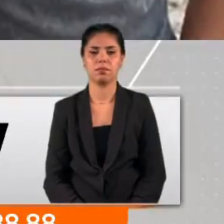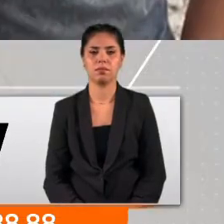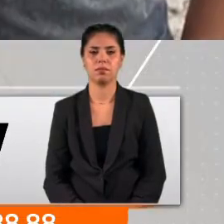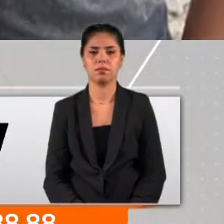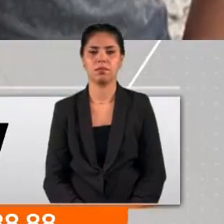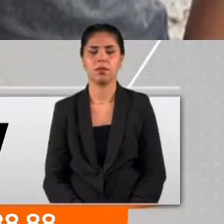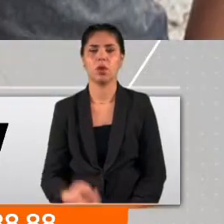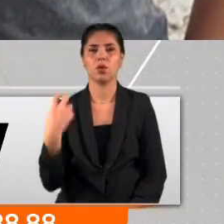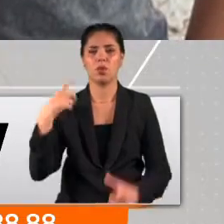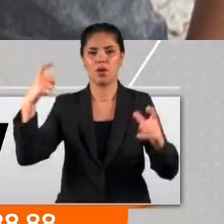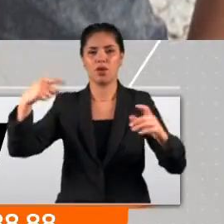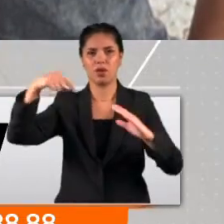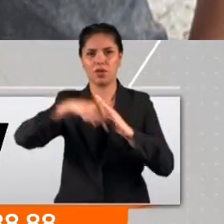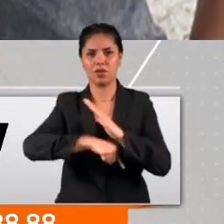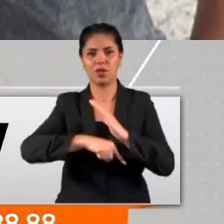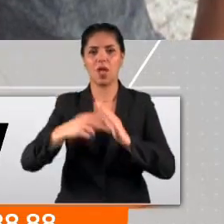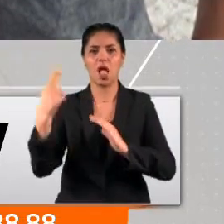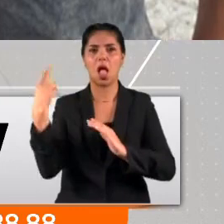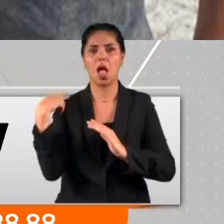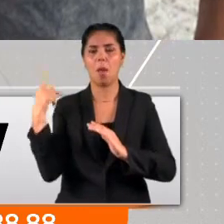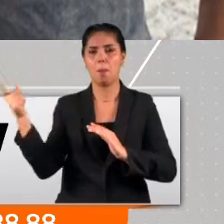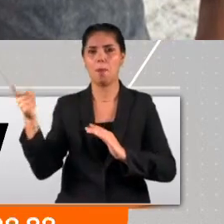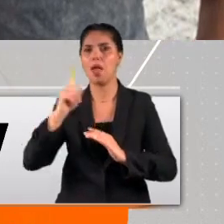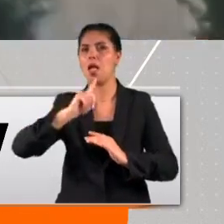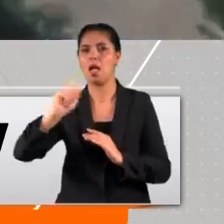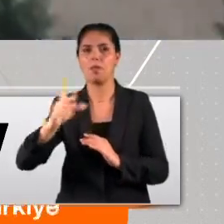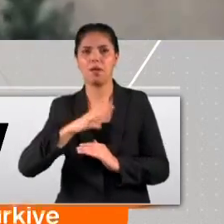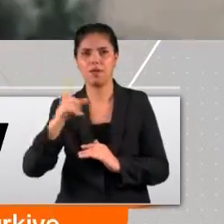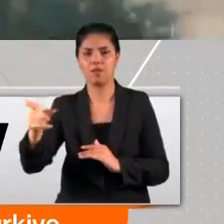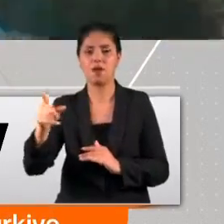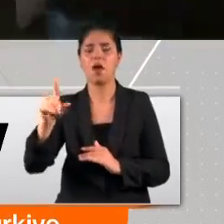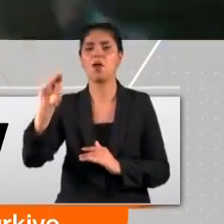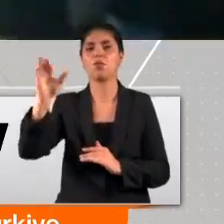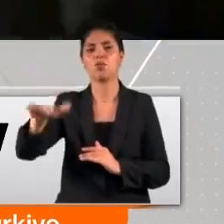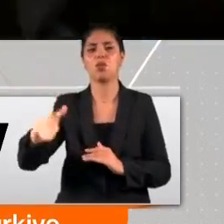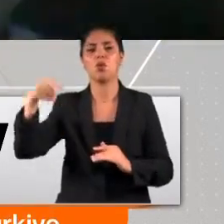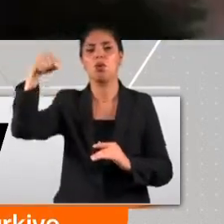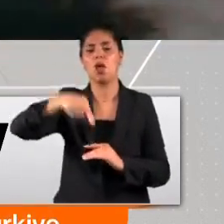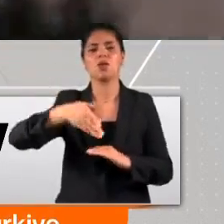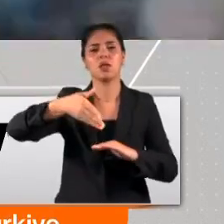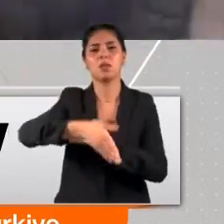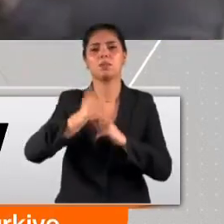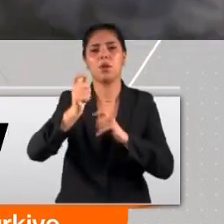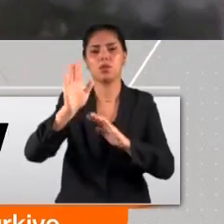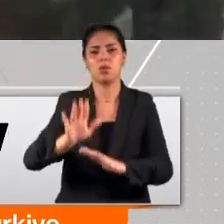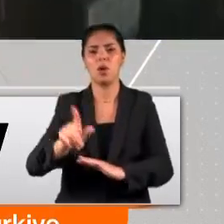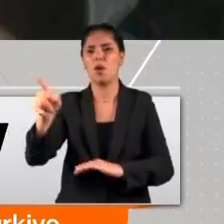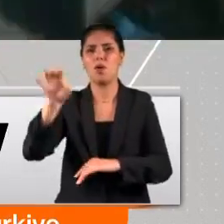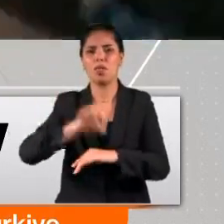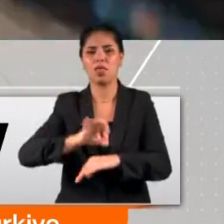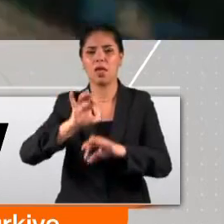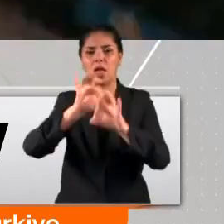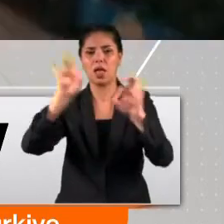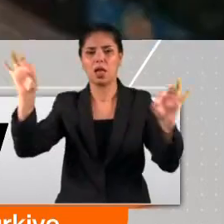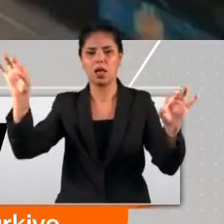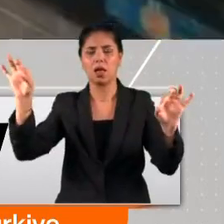Kanalizasyonun içine girmiş ama emir vermiş abisi yani oradaki görevli. O emir verince aşağı inmek zorunda kalmış ve o anda kablo